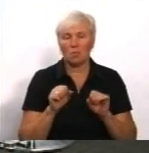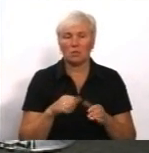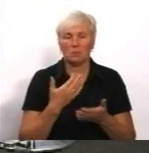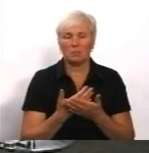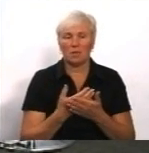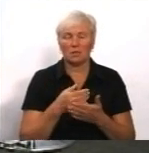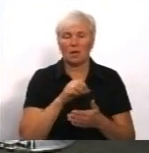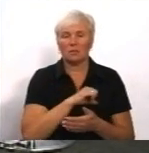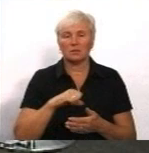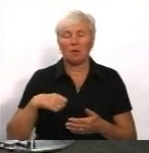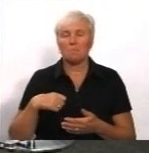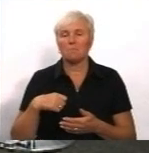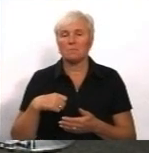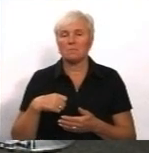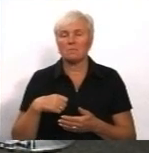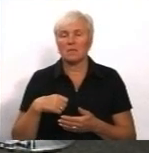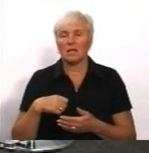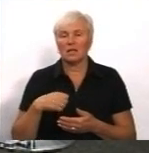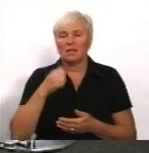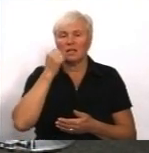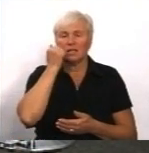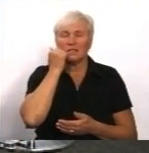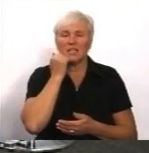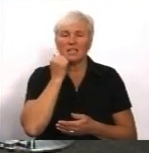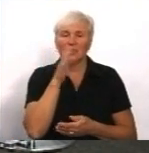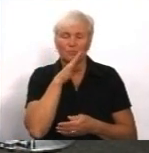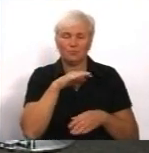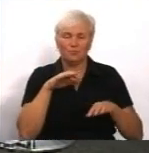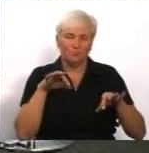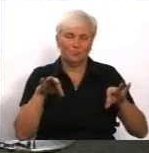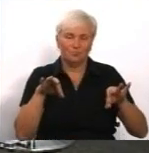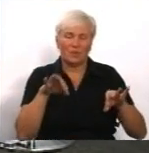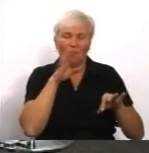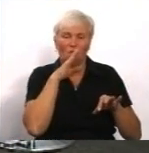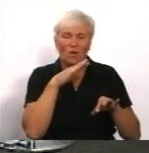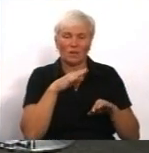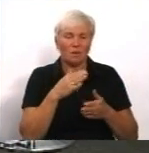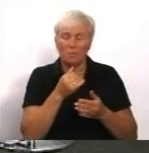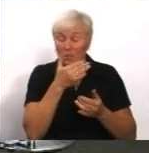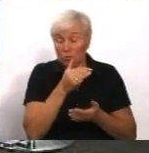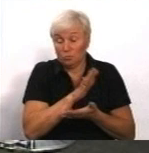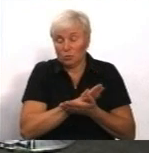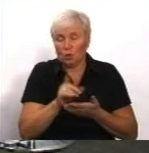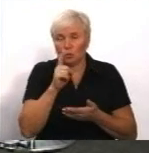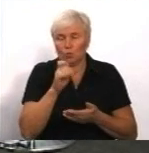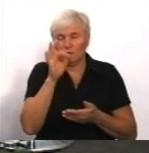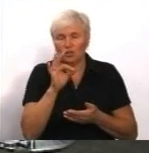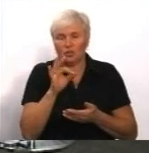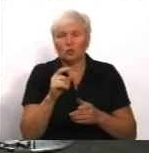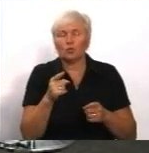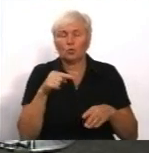самі застарілість водогонів. Ми не зможемо мати на 100% чисту при цих водогонах. Що